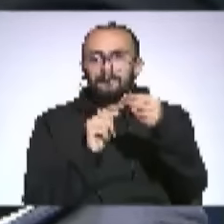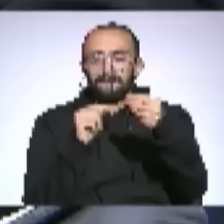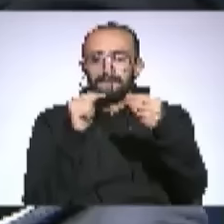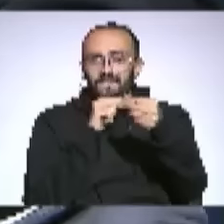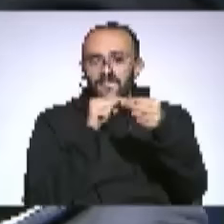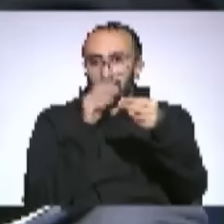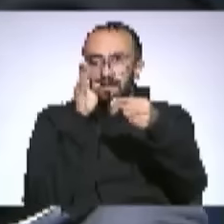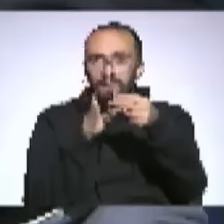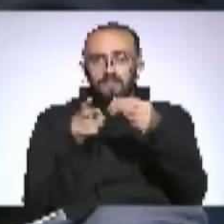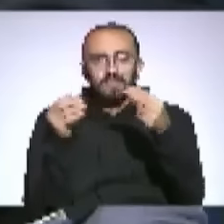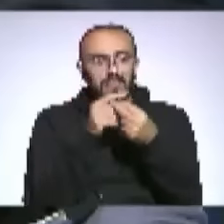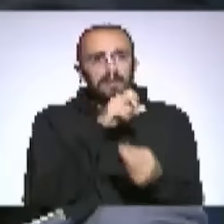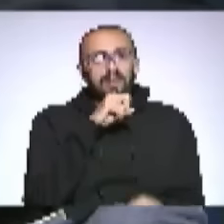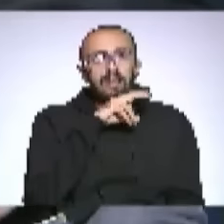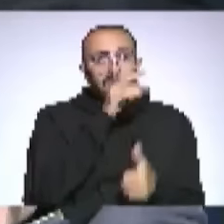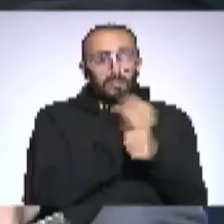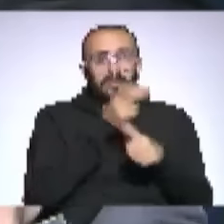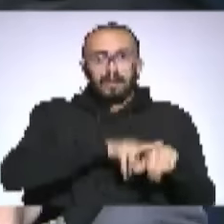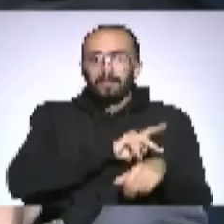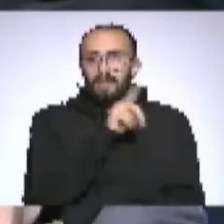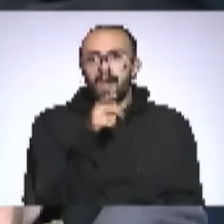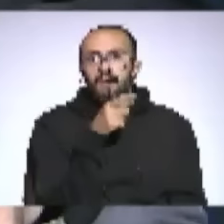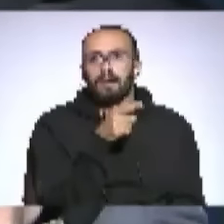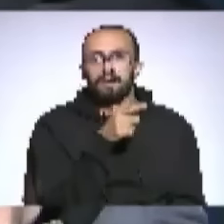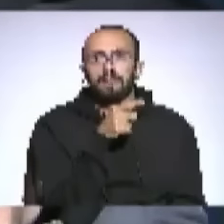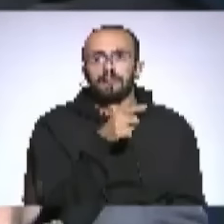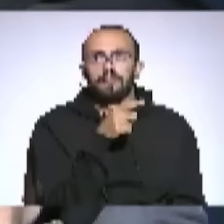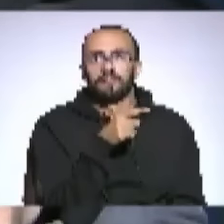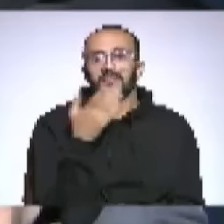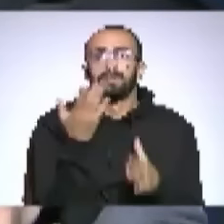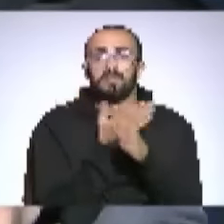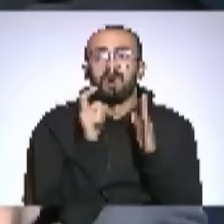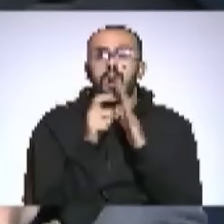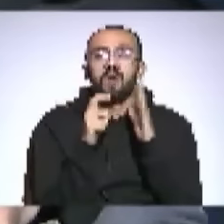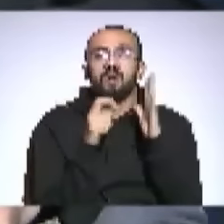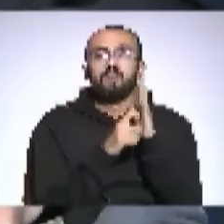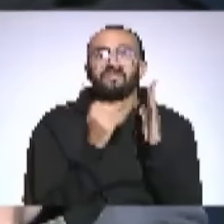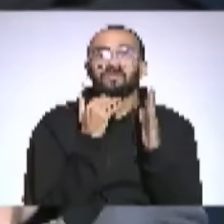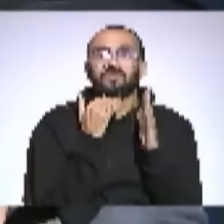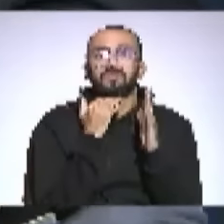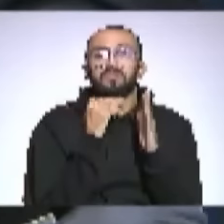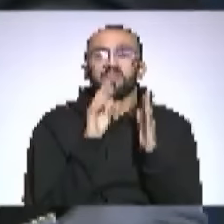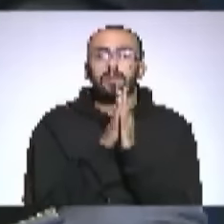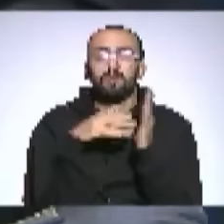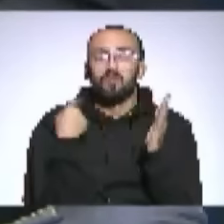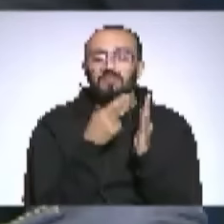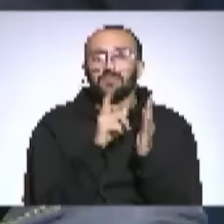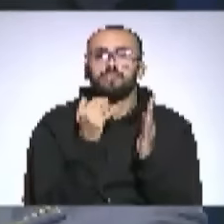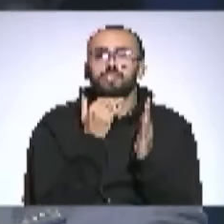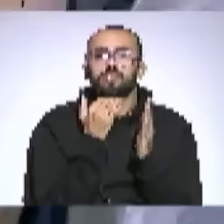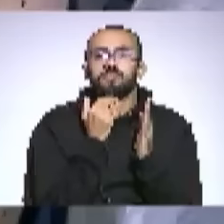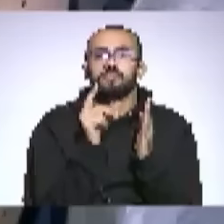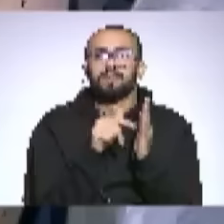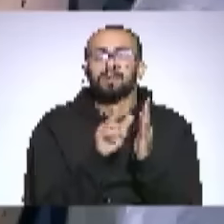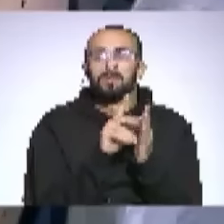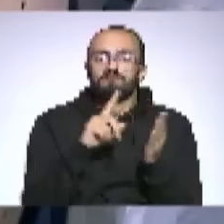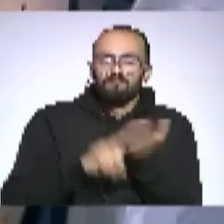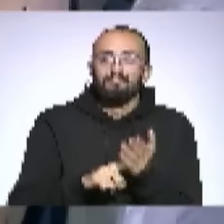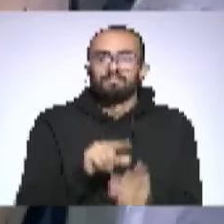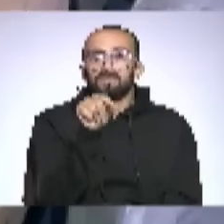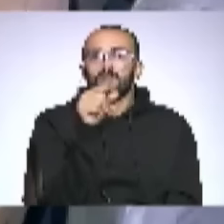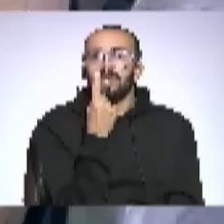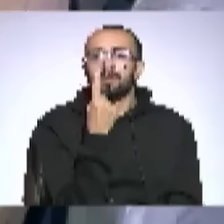الذاني ان يعطي تصريحا بالزواج لان هذا مخالف للقانون ومخالف للك الكتاب المقدس يعني يصر على النقطه دي